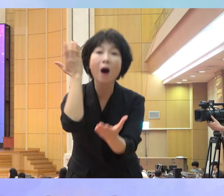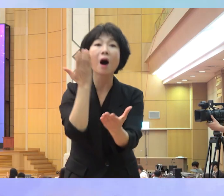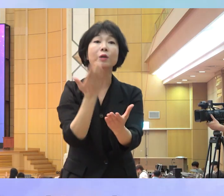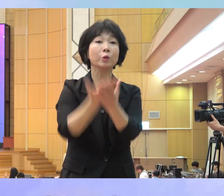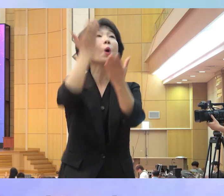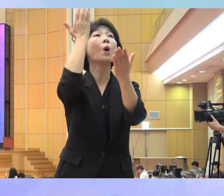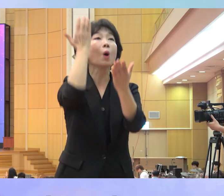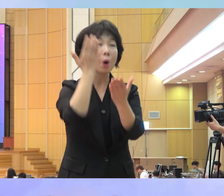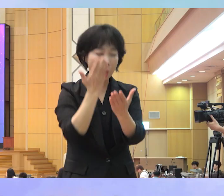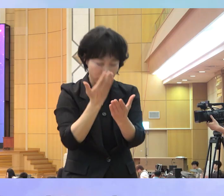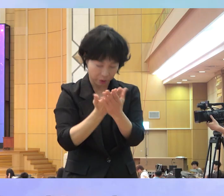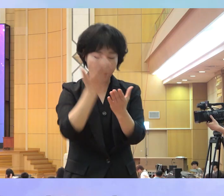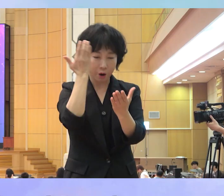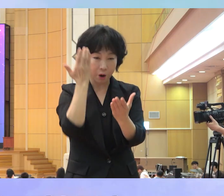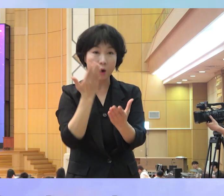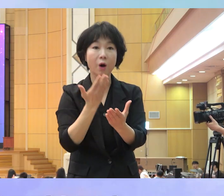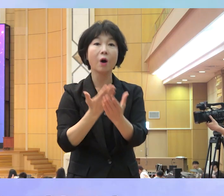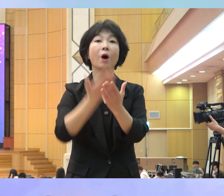임하소.